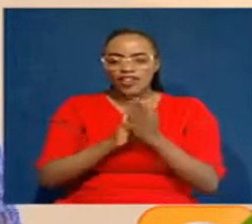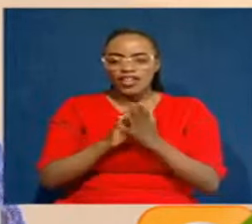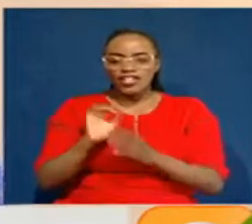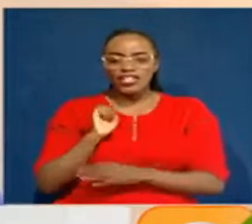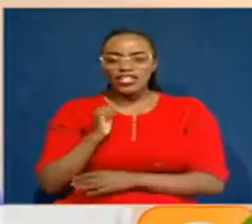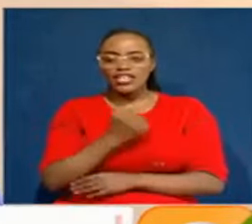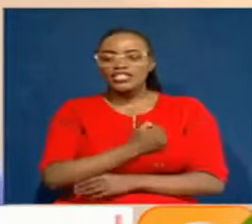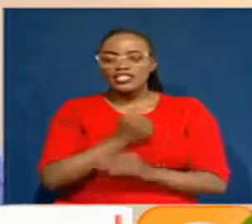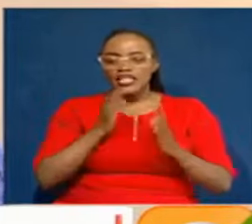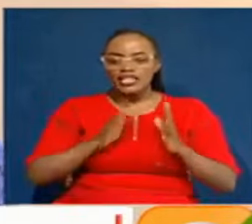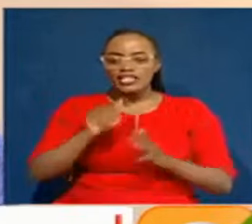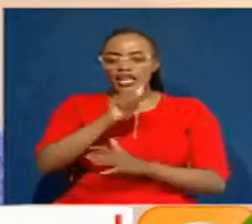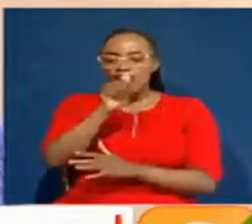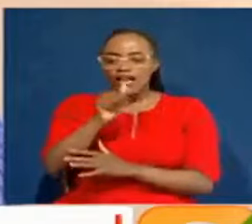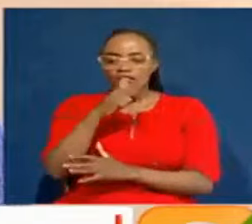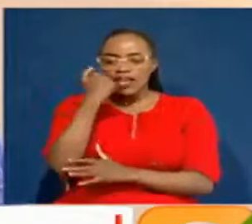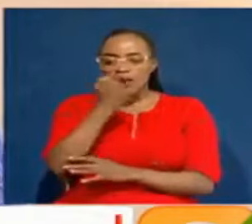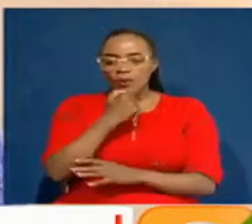masenators wenzangu